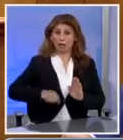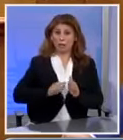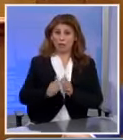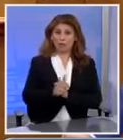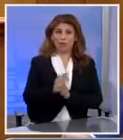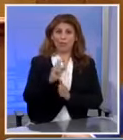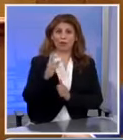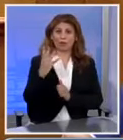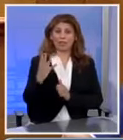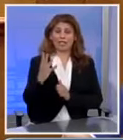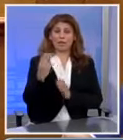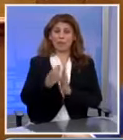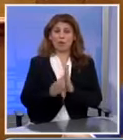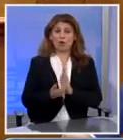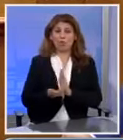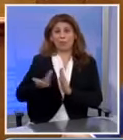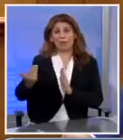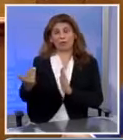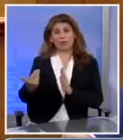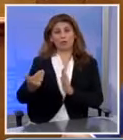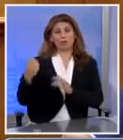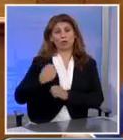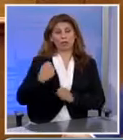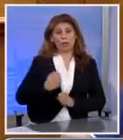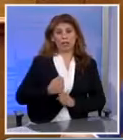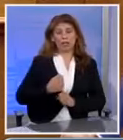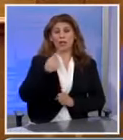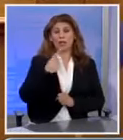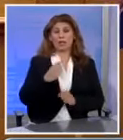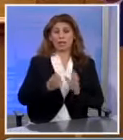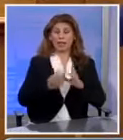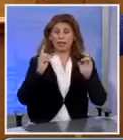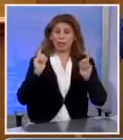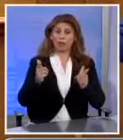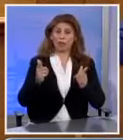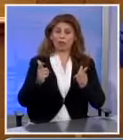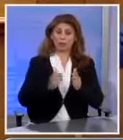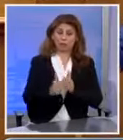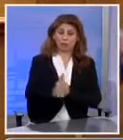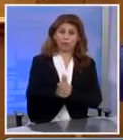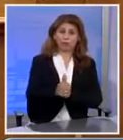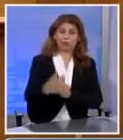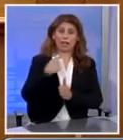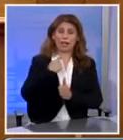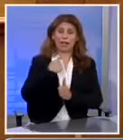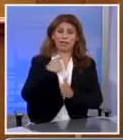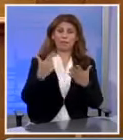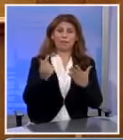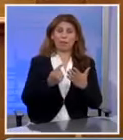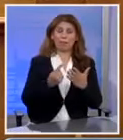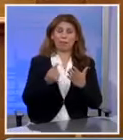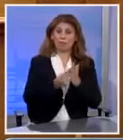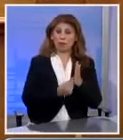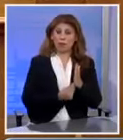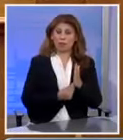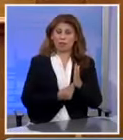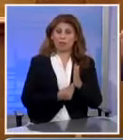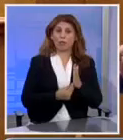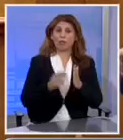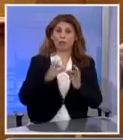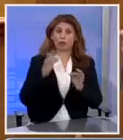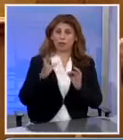24 μονάδες πίσω. Που το Γενάρη του 2015 ήταν τη Νέα Δημοκρατία μπροστά και έχασε με 7,5 μονάδες. Και που το Σεπτέμβρη έδιναν ντέρμπι